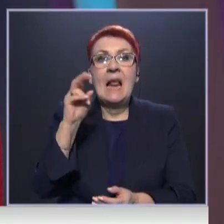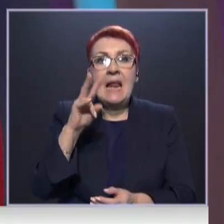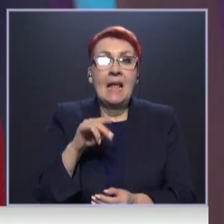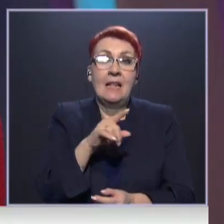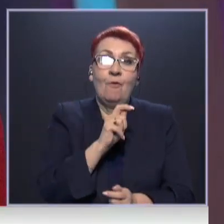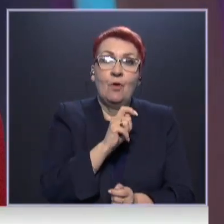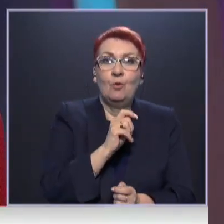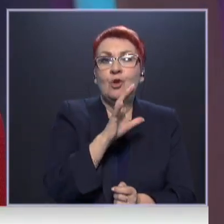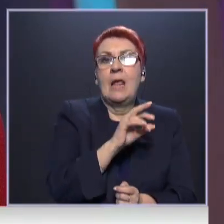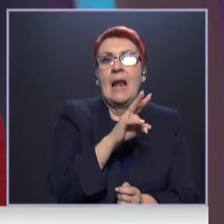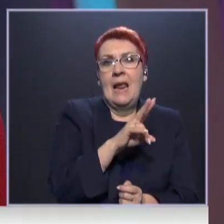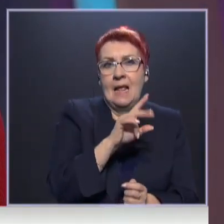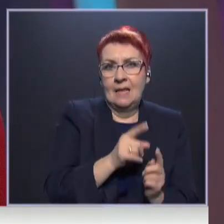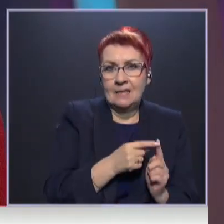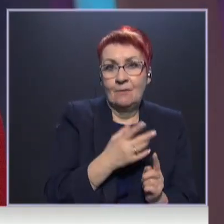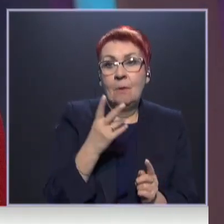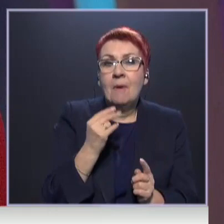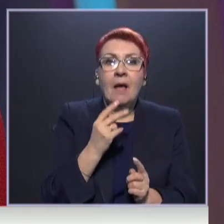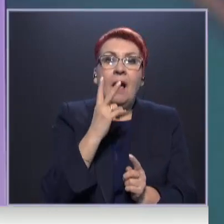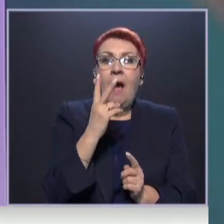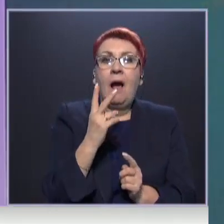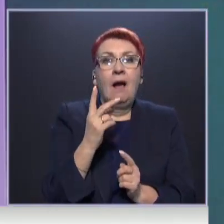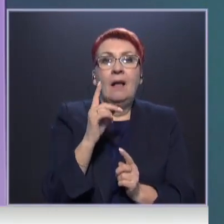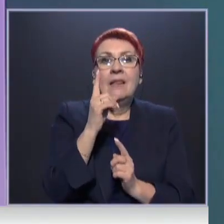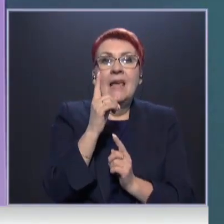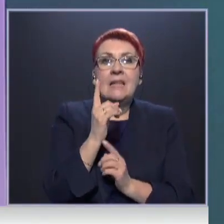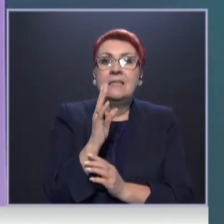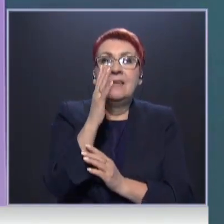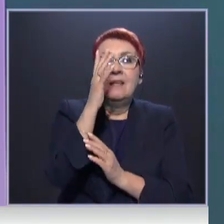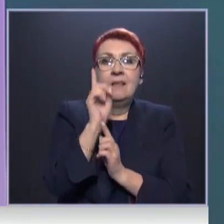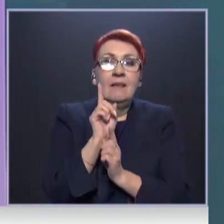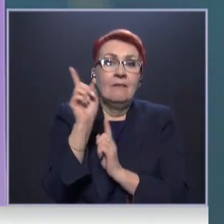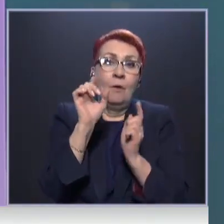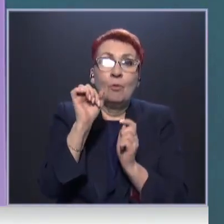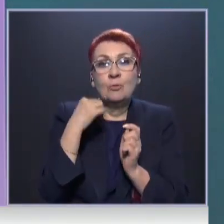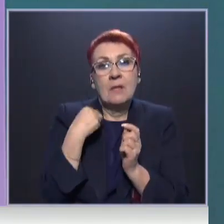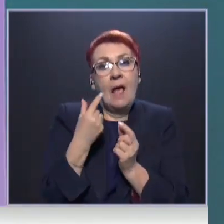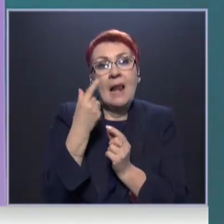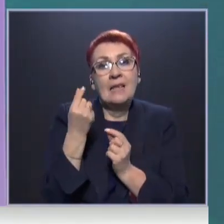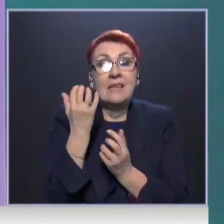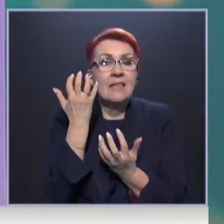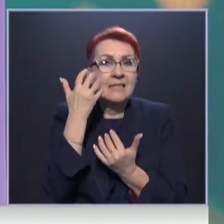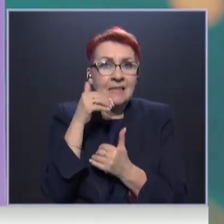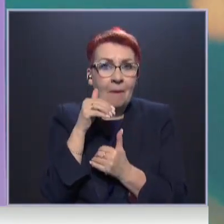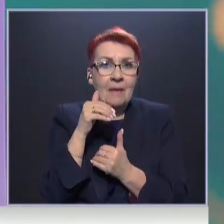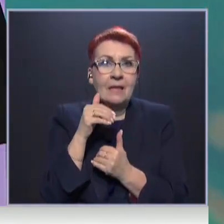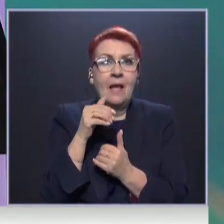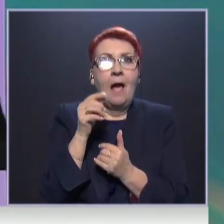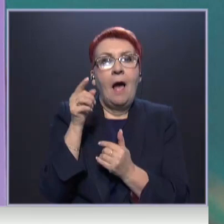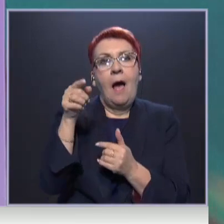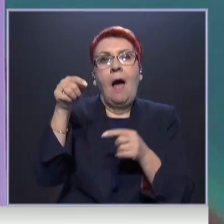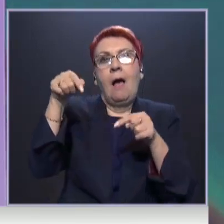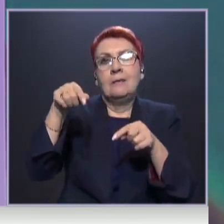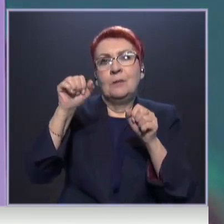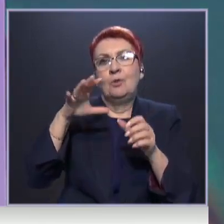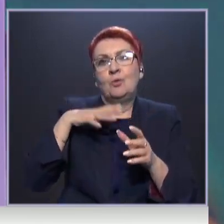листики на единой веточке. И я, может быть, самый маленький незаметный листик, а вот здесь уже такой распустившийся